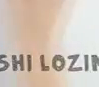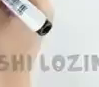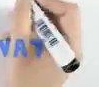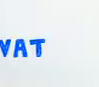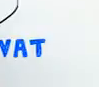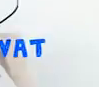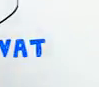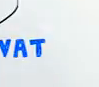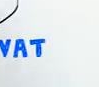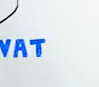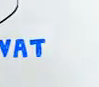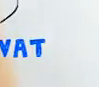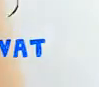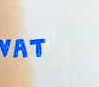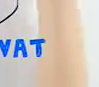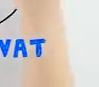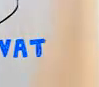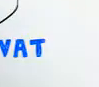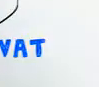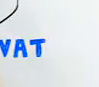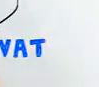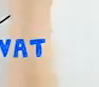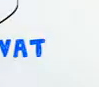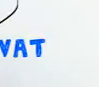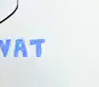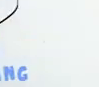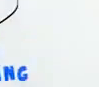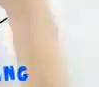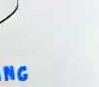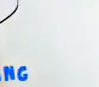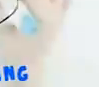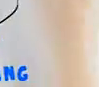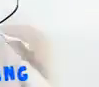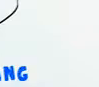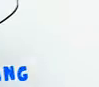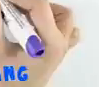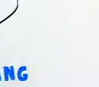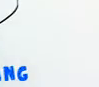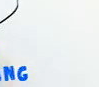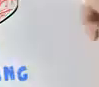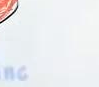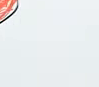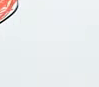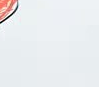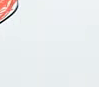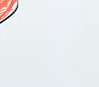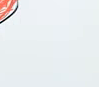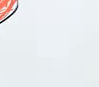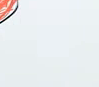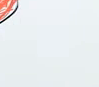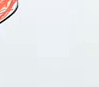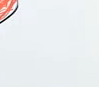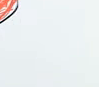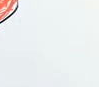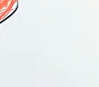U bolaning kun davomidagi 25% quvvat manbayini ta'minlaydi. Bola shoshilmasdan, xotirjam va oila a'zolari atrofida